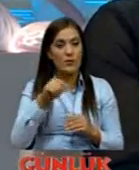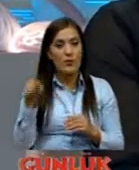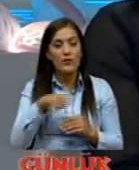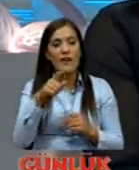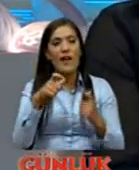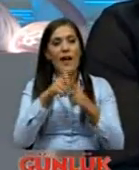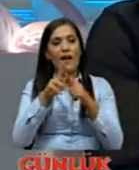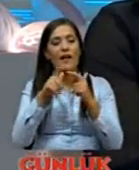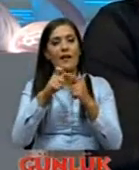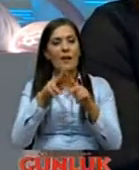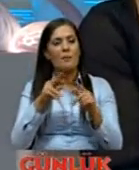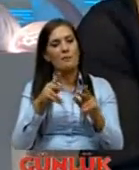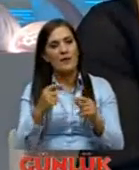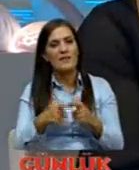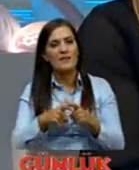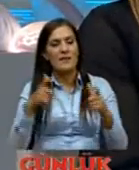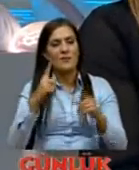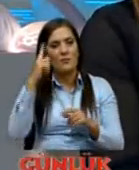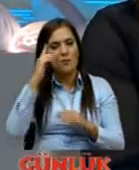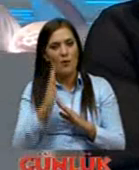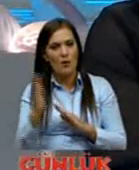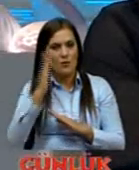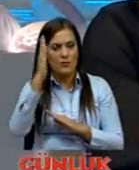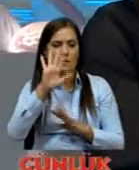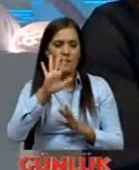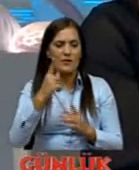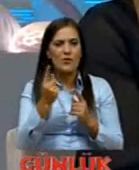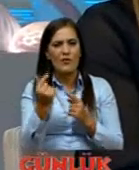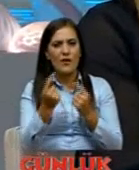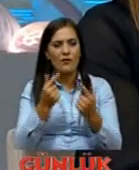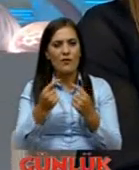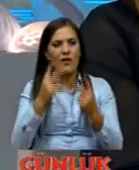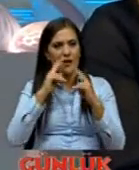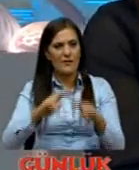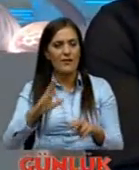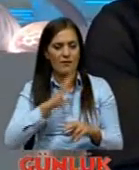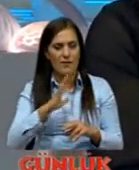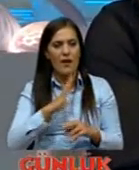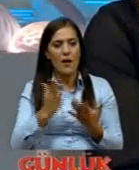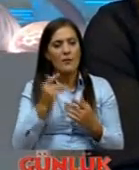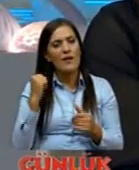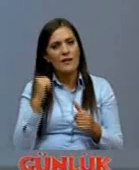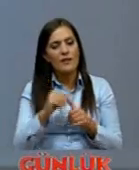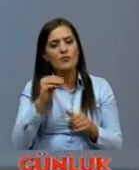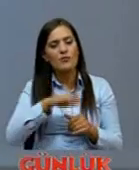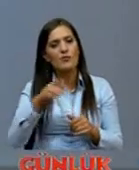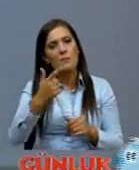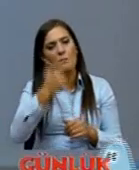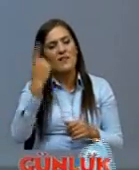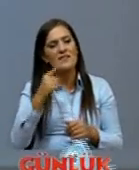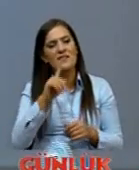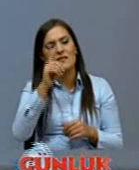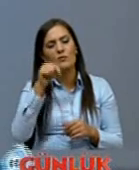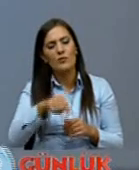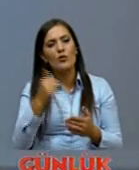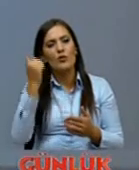hala eklemleri gelişecek. Boylarının uzaması vesaire gibi ufak detaylar olabilir. Ama yine de belki çocuklara sırf hani